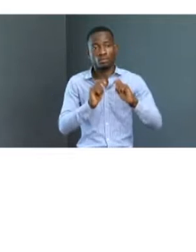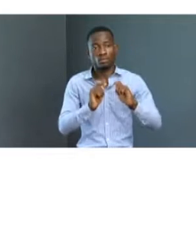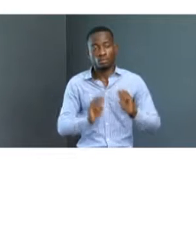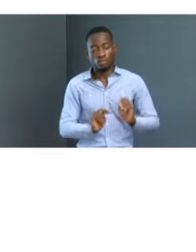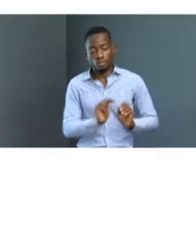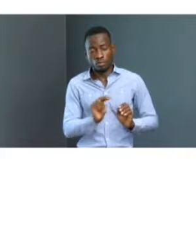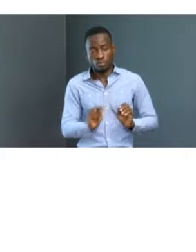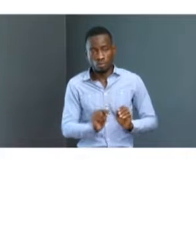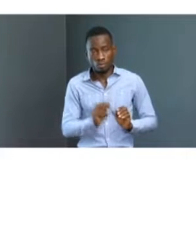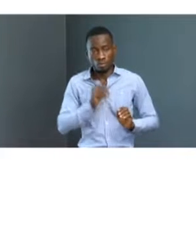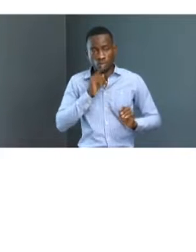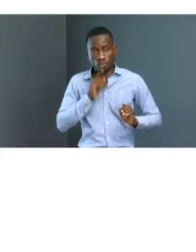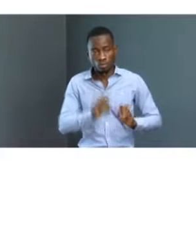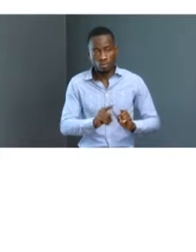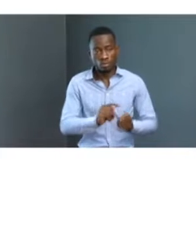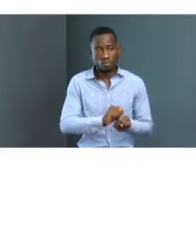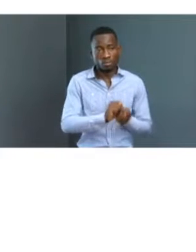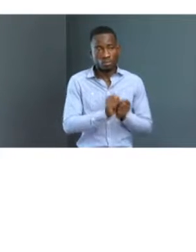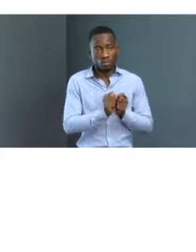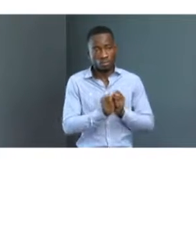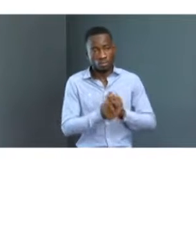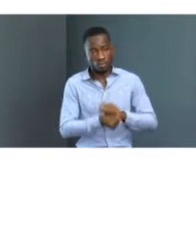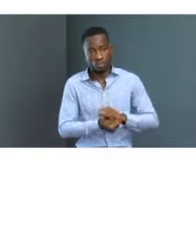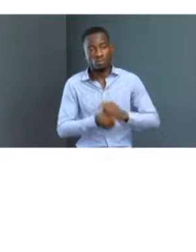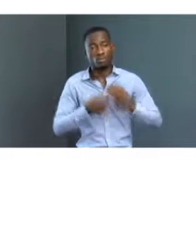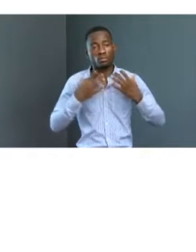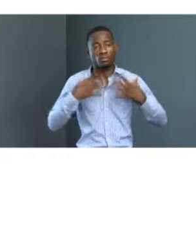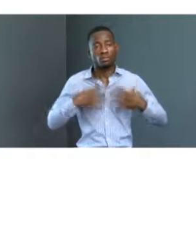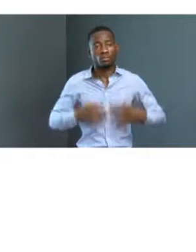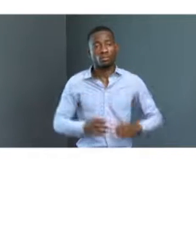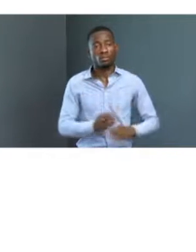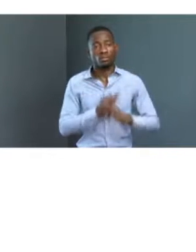noyau assure la transmission des caractères héréditaires.